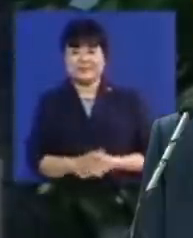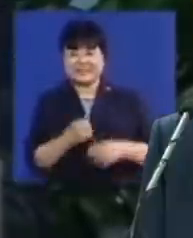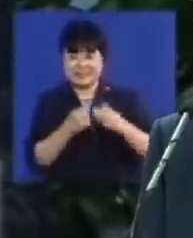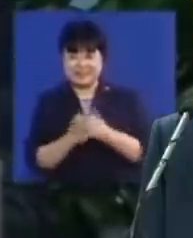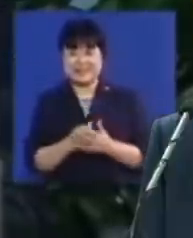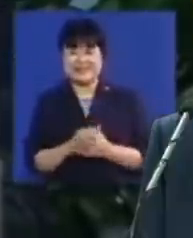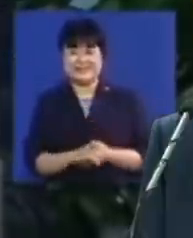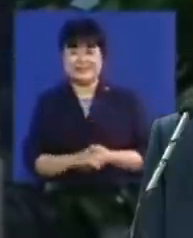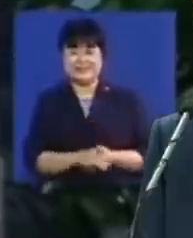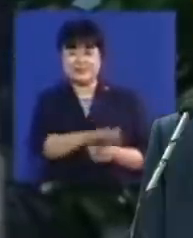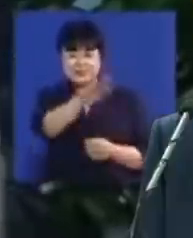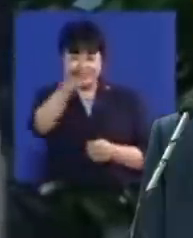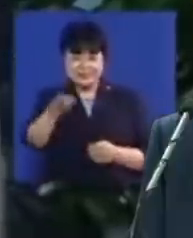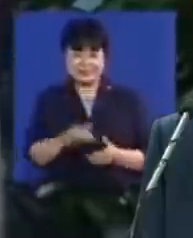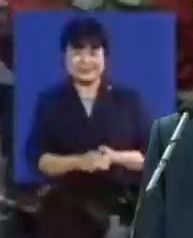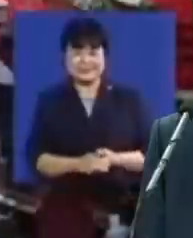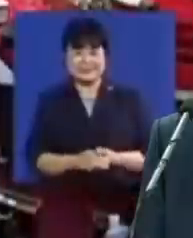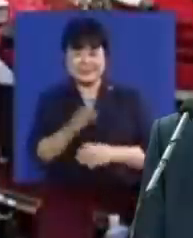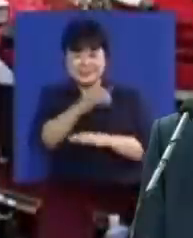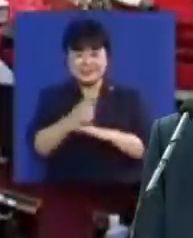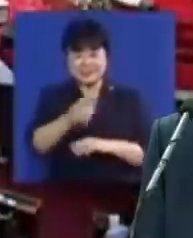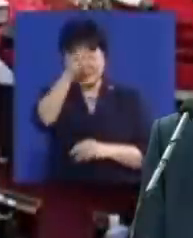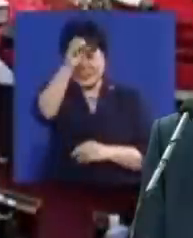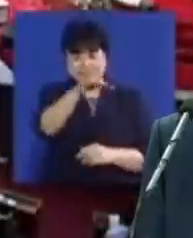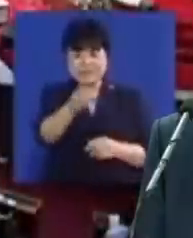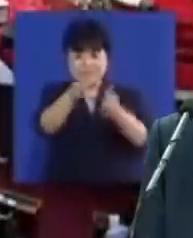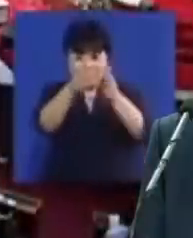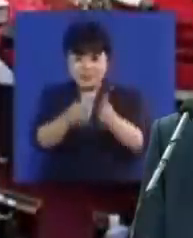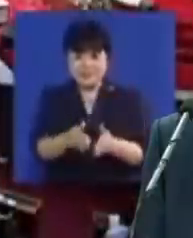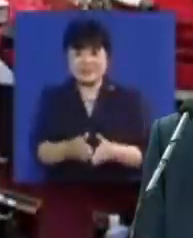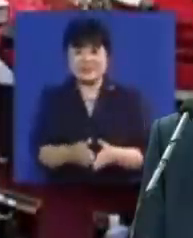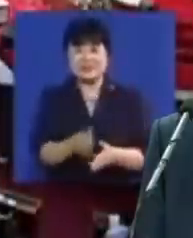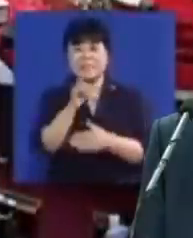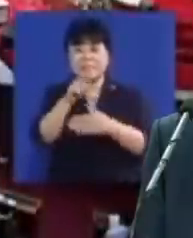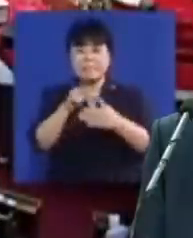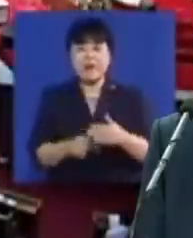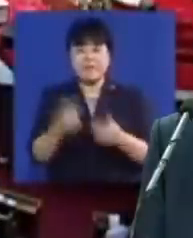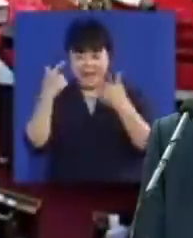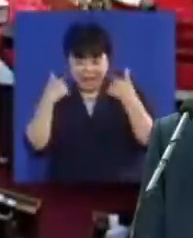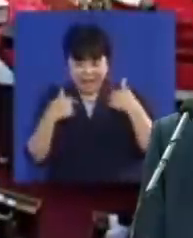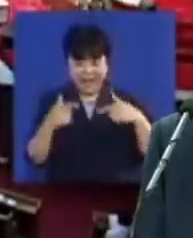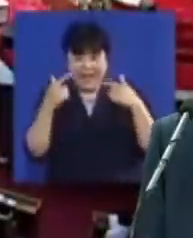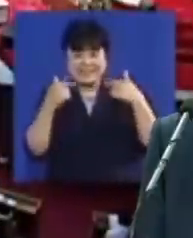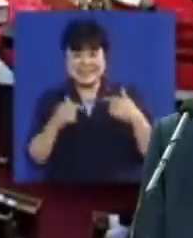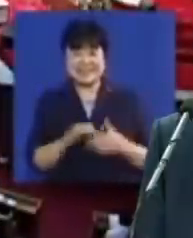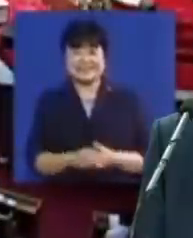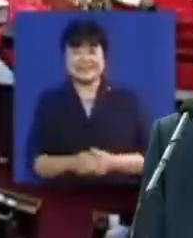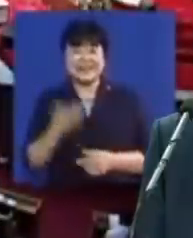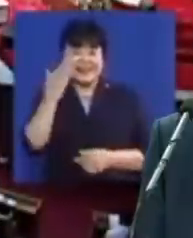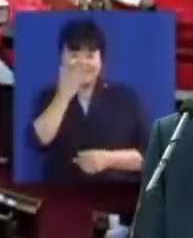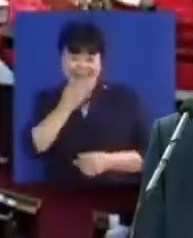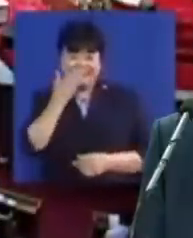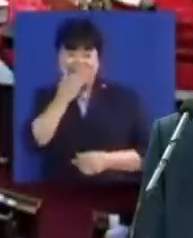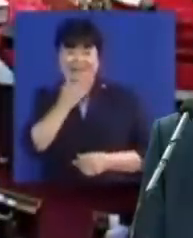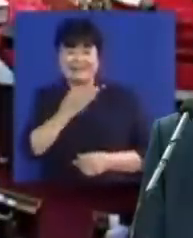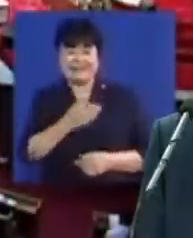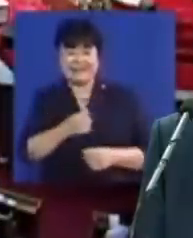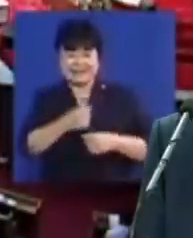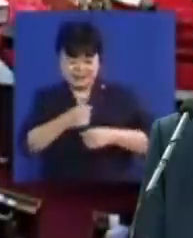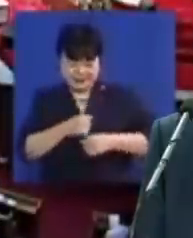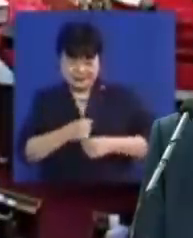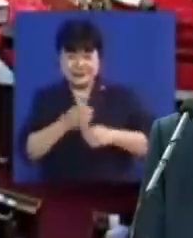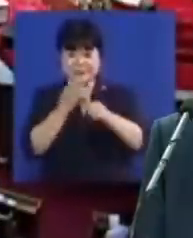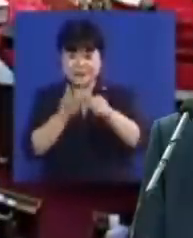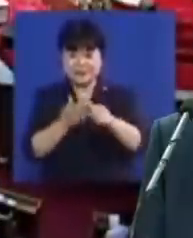그러므로 우리는 그리스도의 십자가를 통해서 우리의 마음을 항상 달게 보존하는 것이